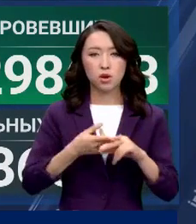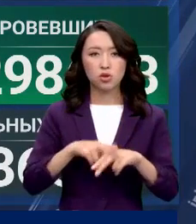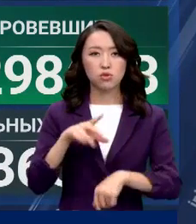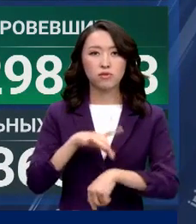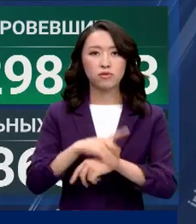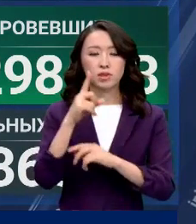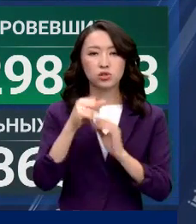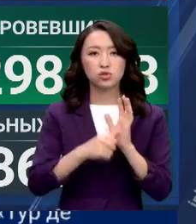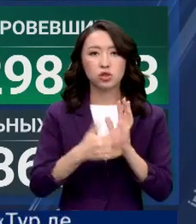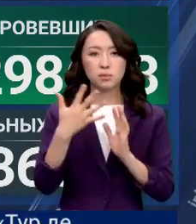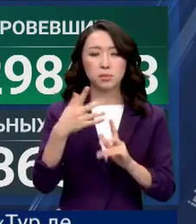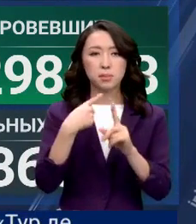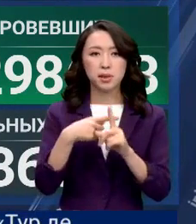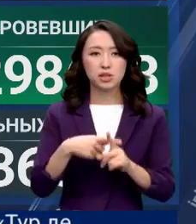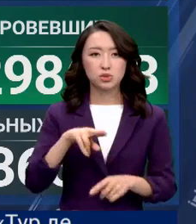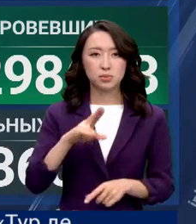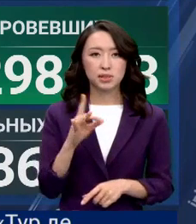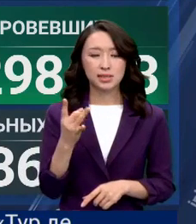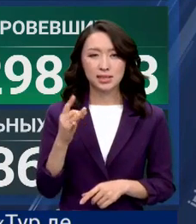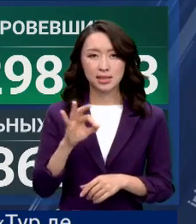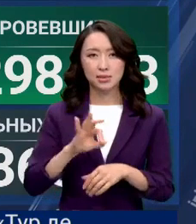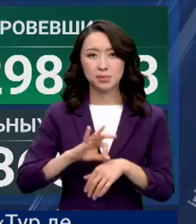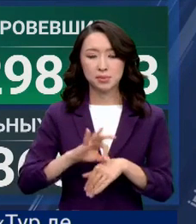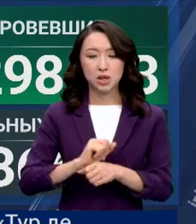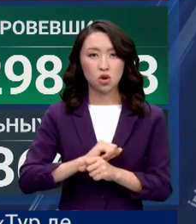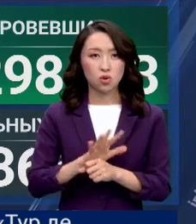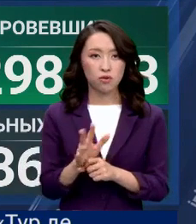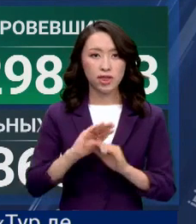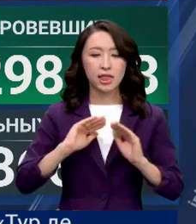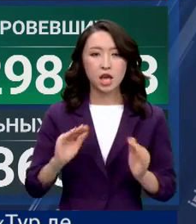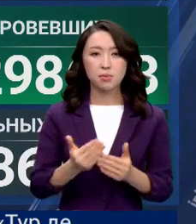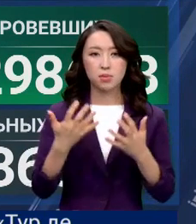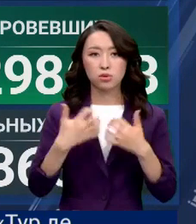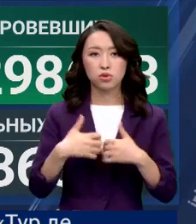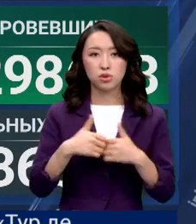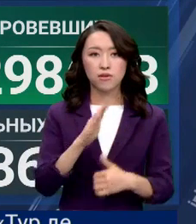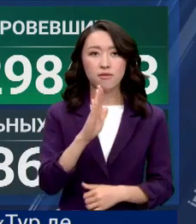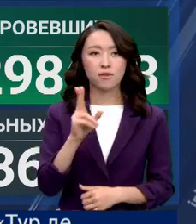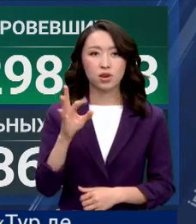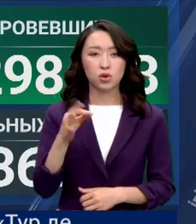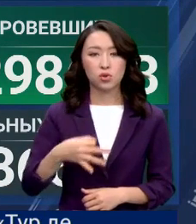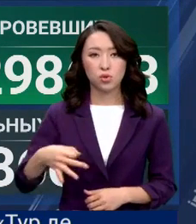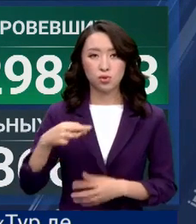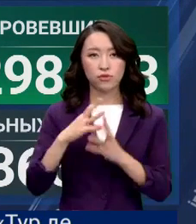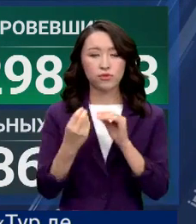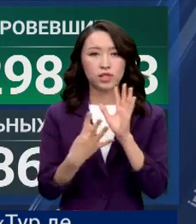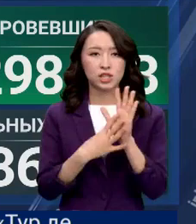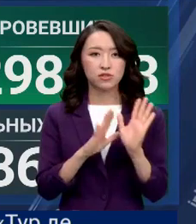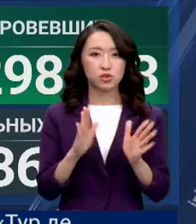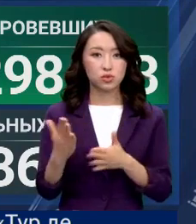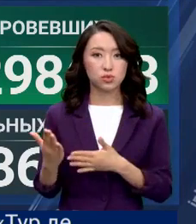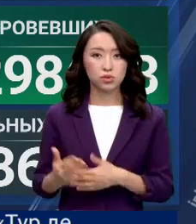выявили 165 положительных ПЦР-тестов на ковид. Наименьшее же количество Восточно-Казахстанской области. Всего 9